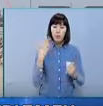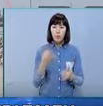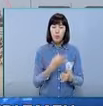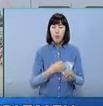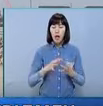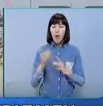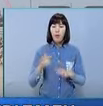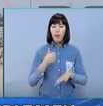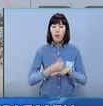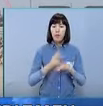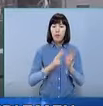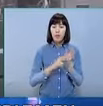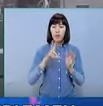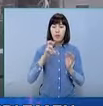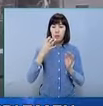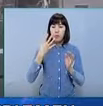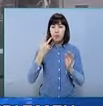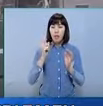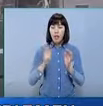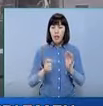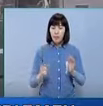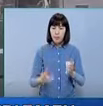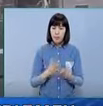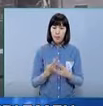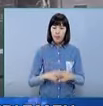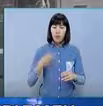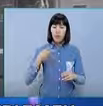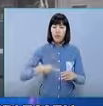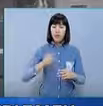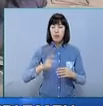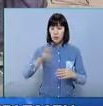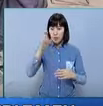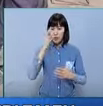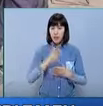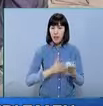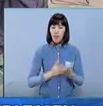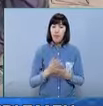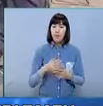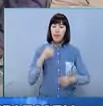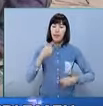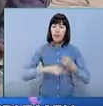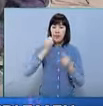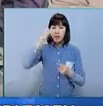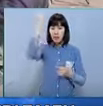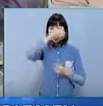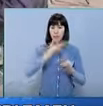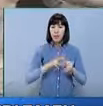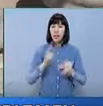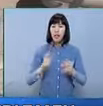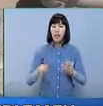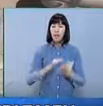әкімдігінде 8343 азамат үй кезегінде тұр. Оның 2000-дайы мемлекеттік қызметкерлер. Келер жылдан бастап осы азаматтардың